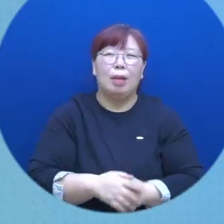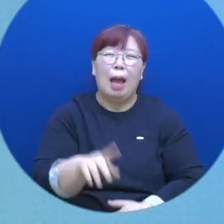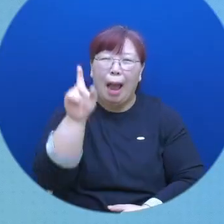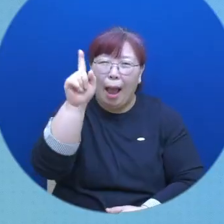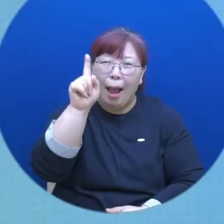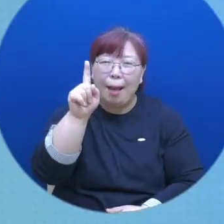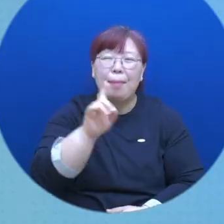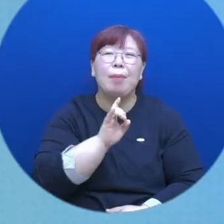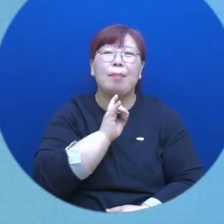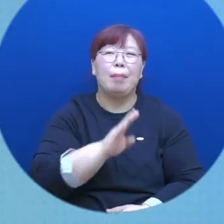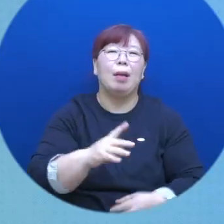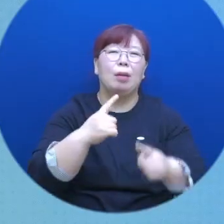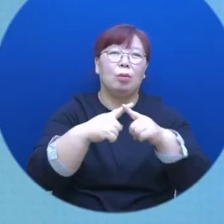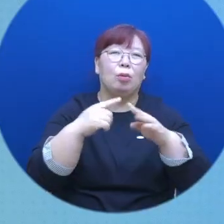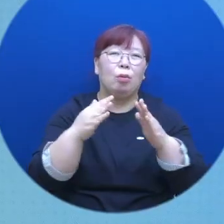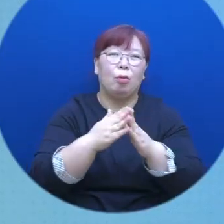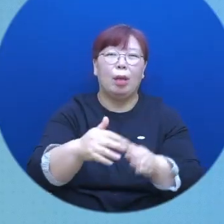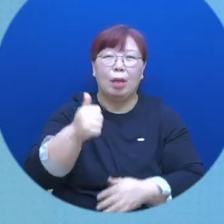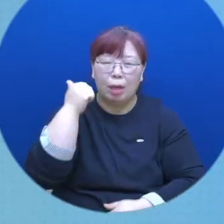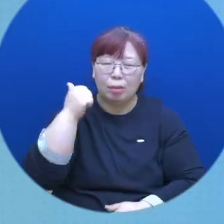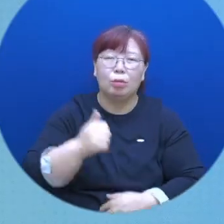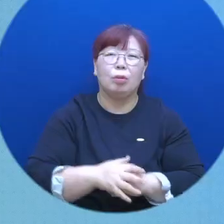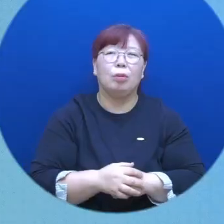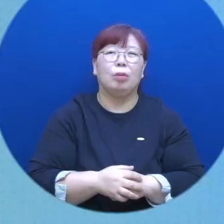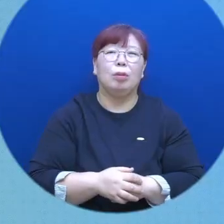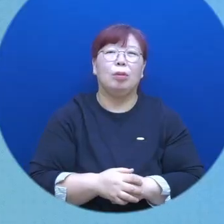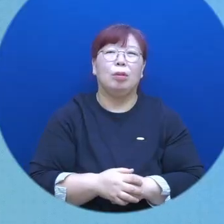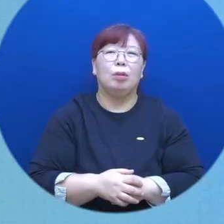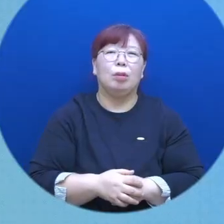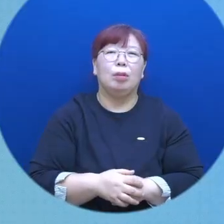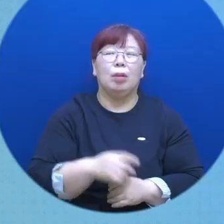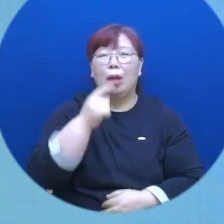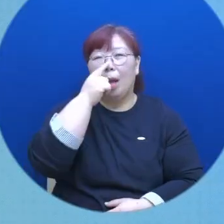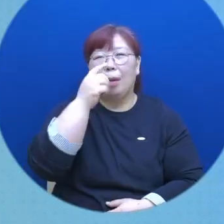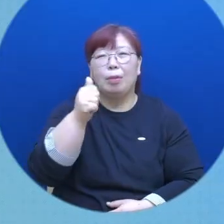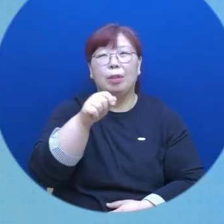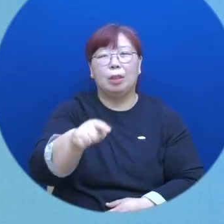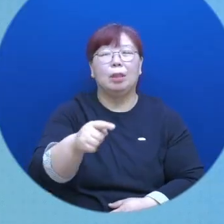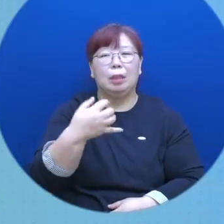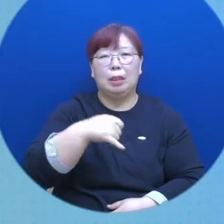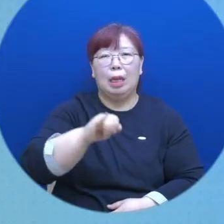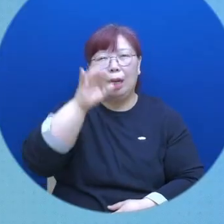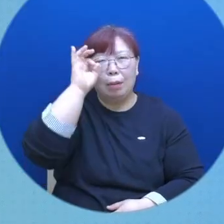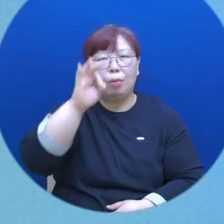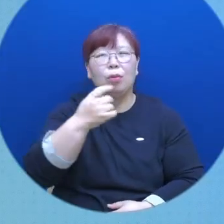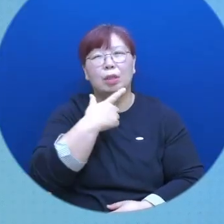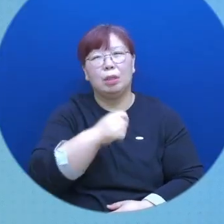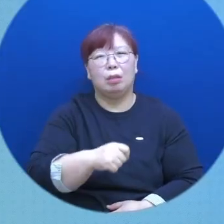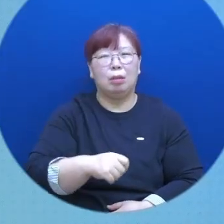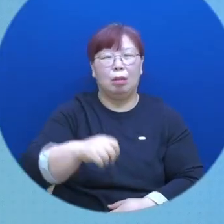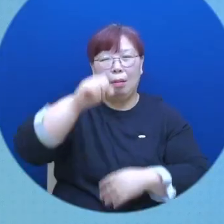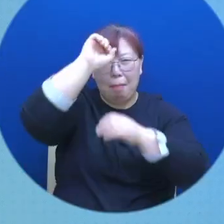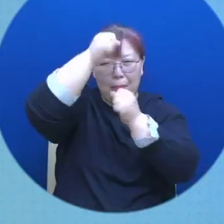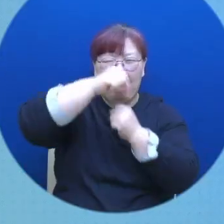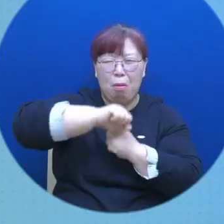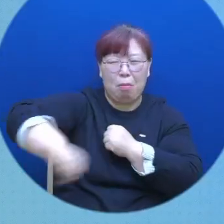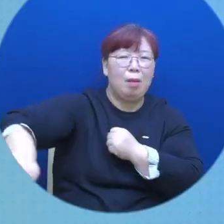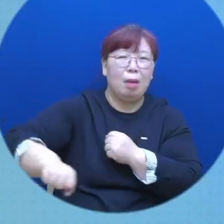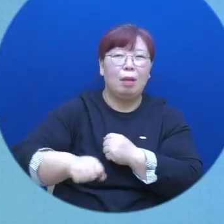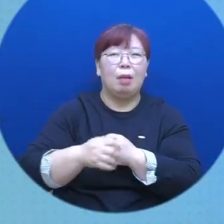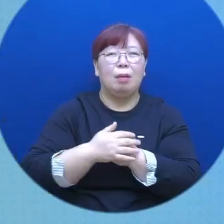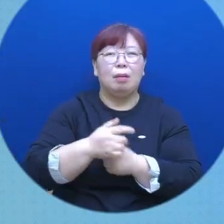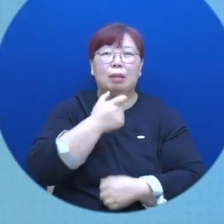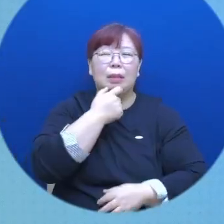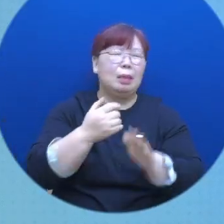한 번만 교회에 가줘요. 아버지가 그 딸을 꼴보기 싫으니까 발길로 걷어차고